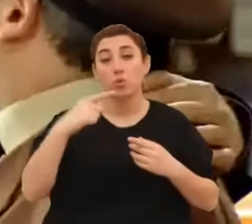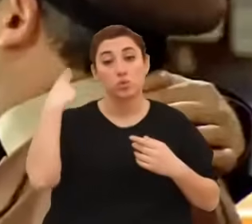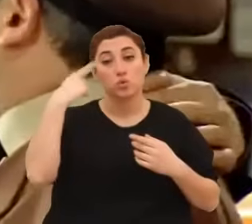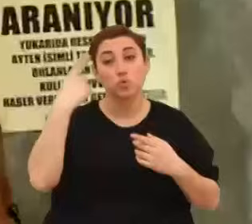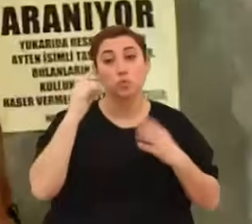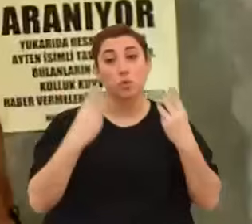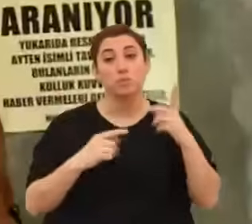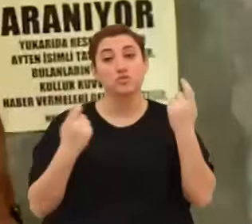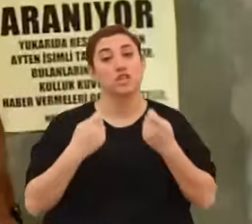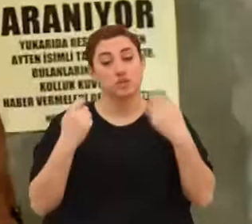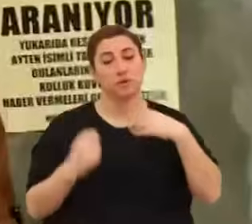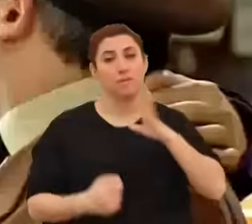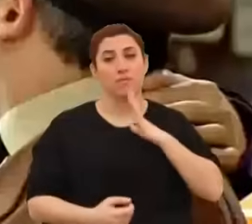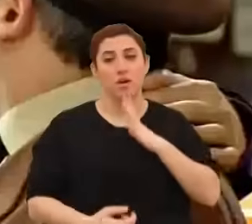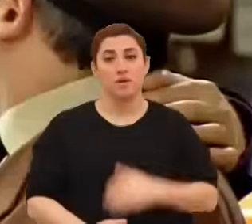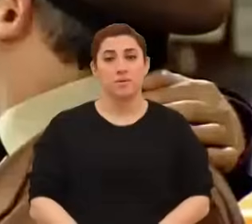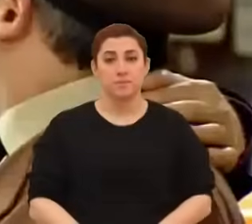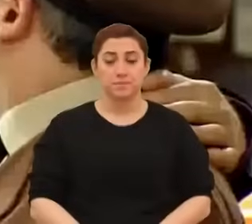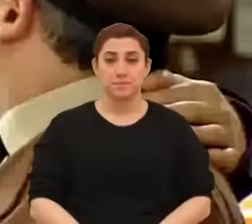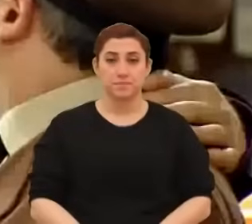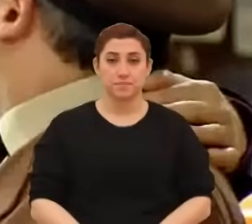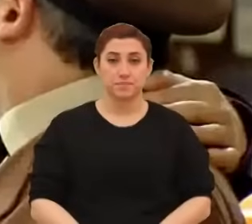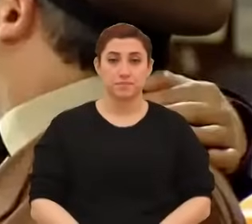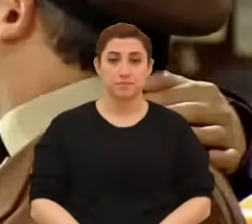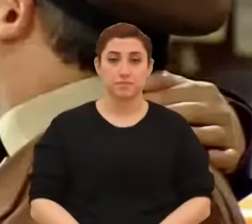üstünde düşünürüz. Çalışmalarımız var.